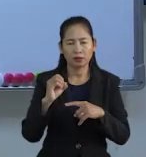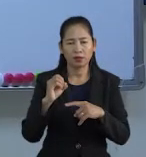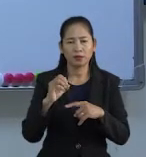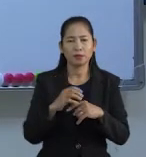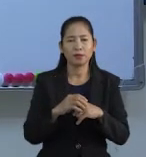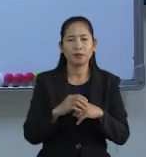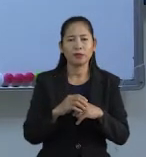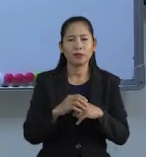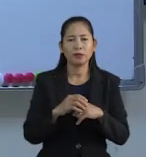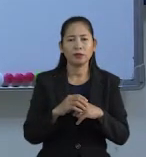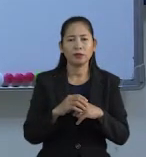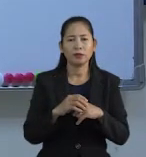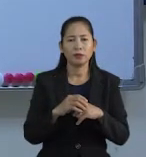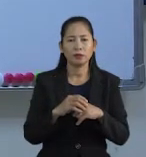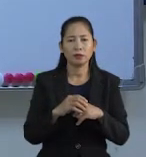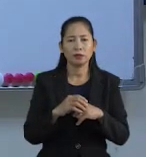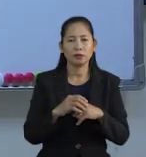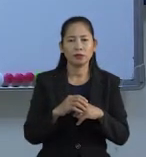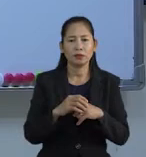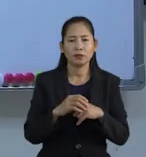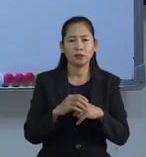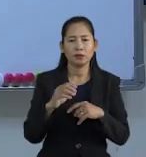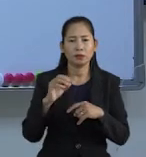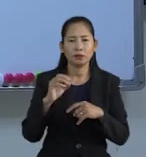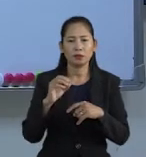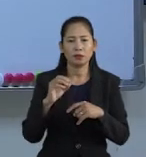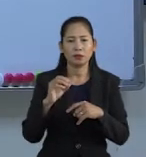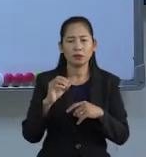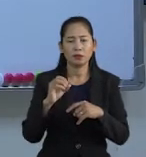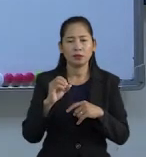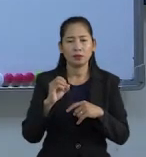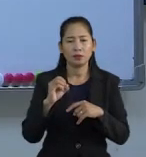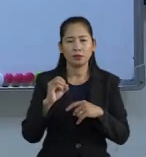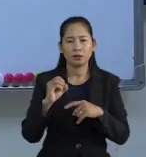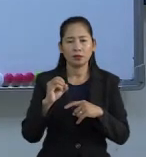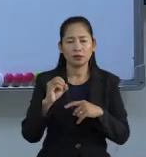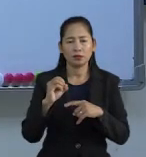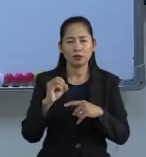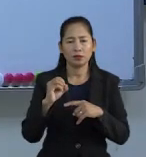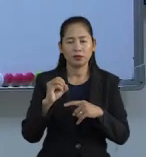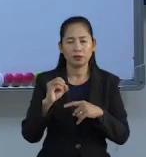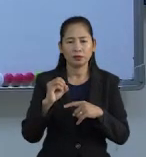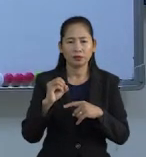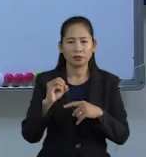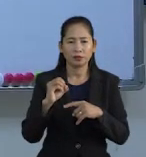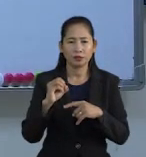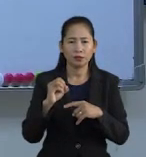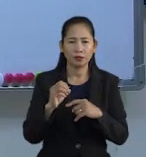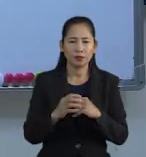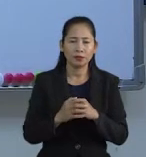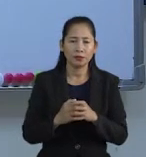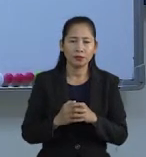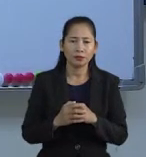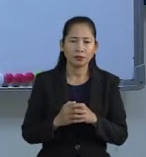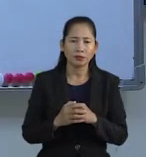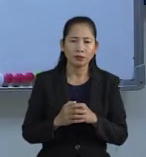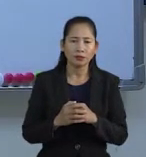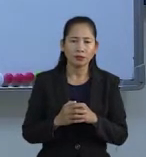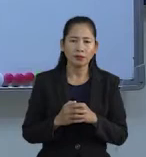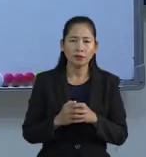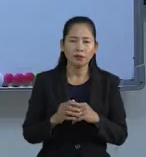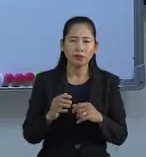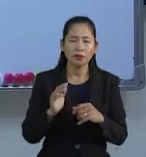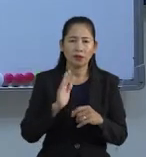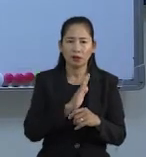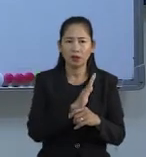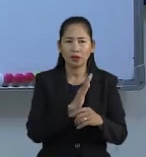tung ấy con nắng lấy pram nắng cứ lấy tùng riêng bà tùng riêng bà riêng này ấy